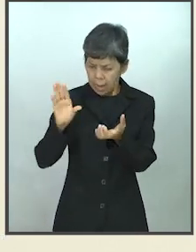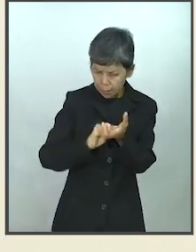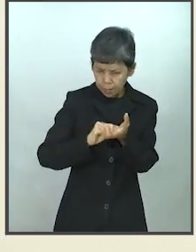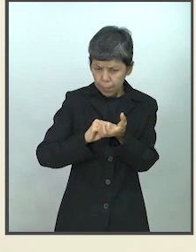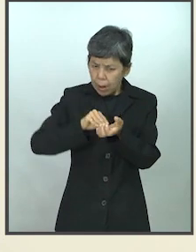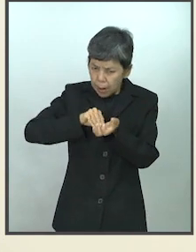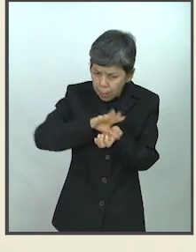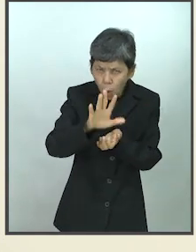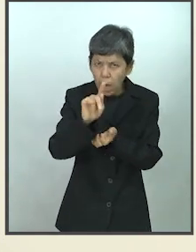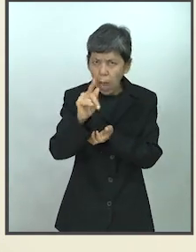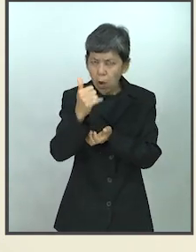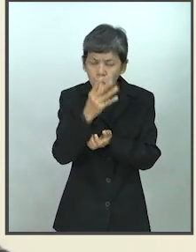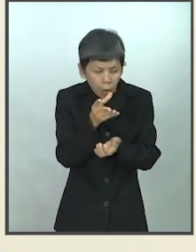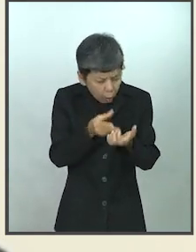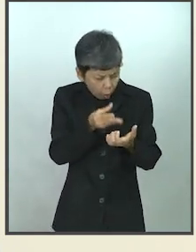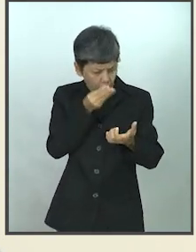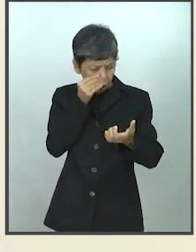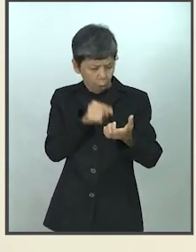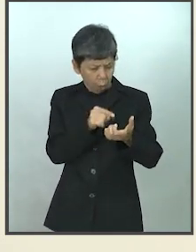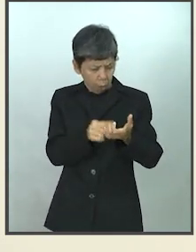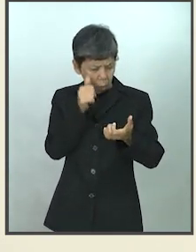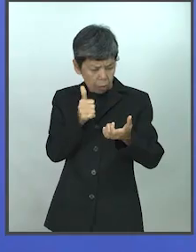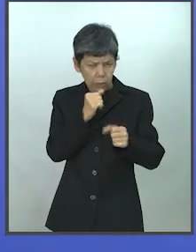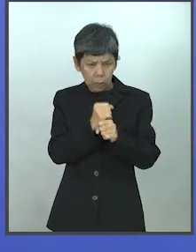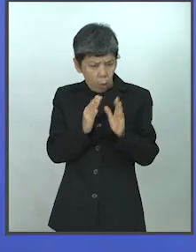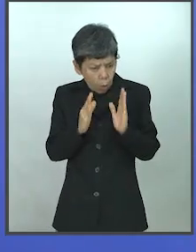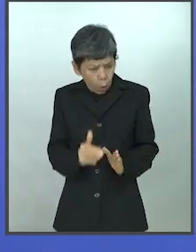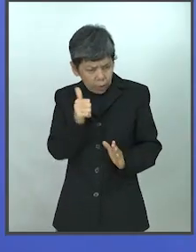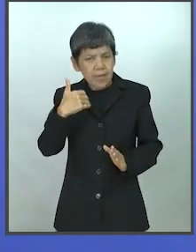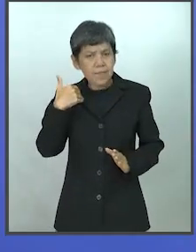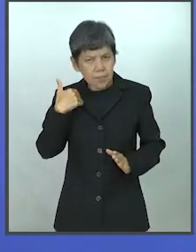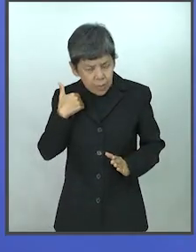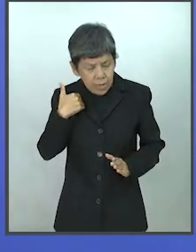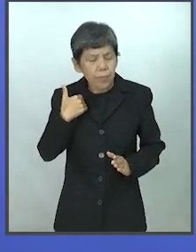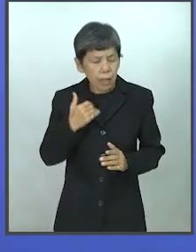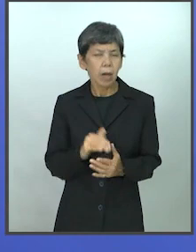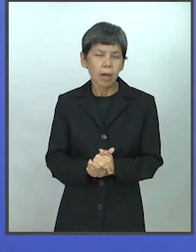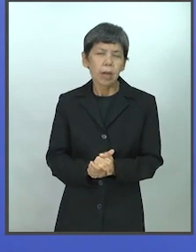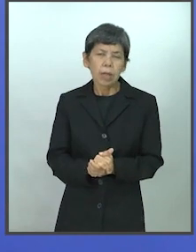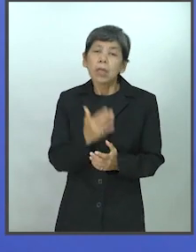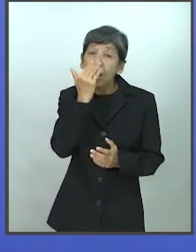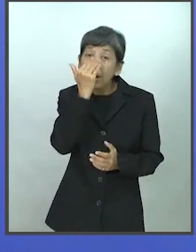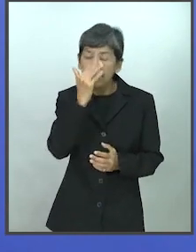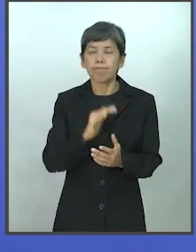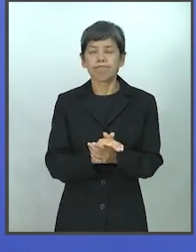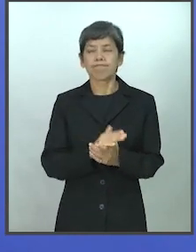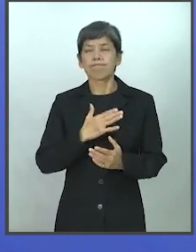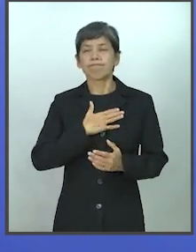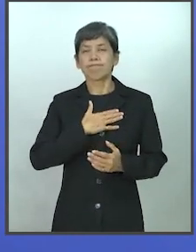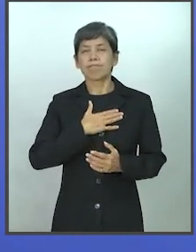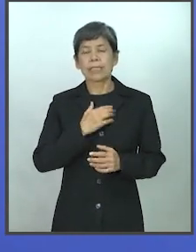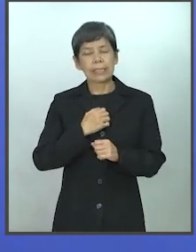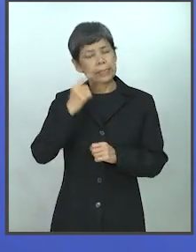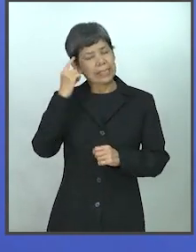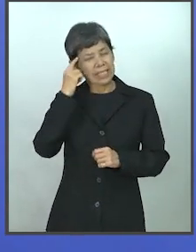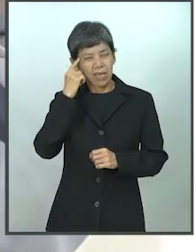าวดีบอกจุดที่มีคนดีนะฮะเพื่อที่จะในทางหนึ่งเนี่ยคลิป